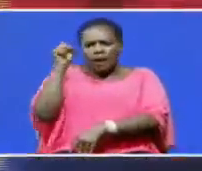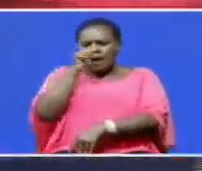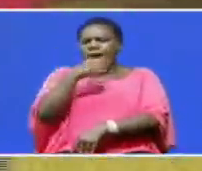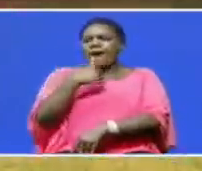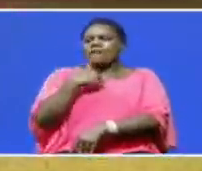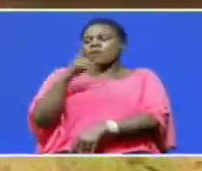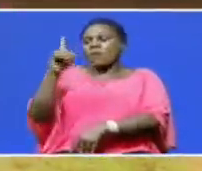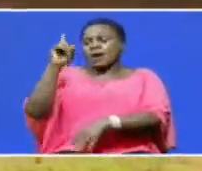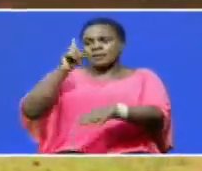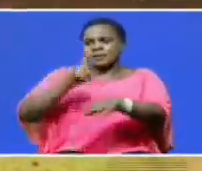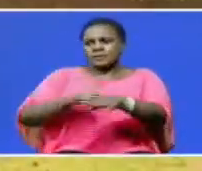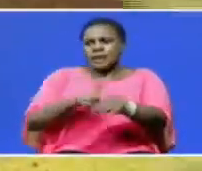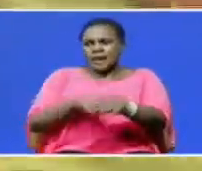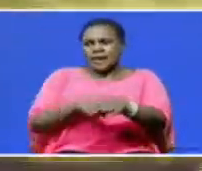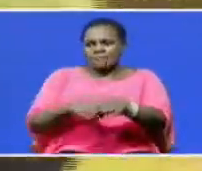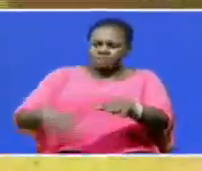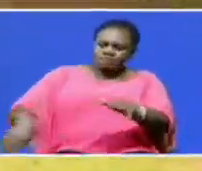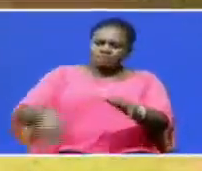kuna wakati walifurushwa.